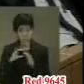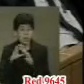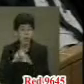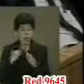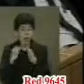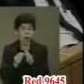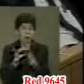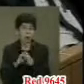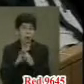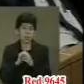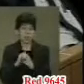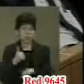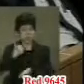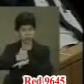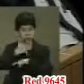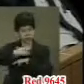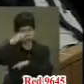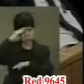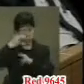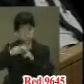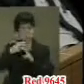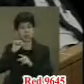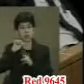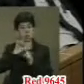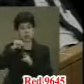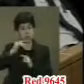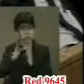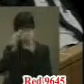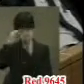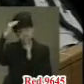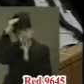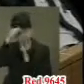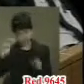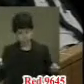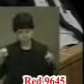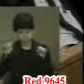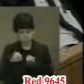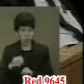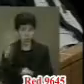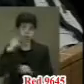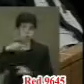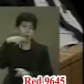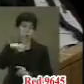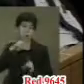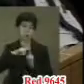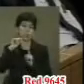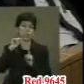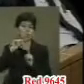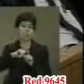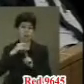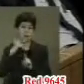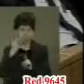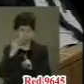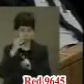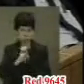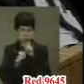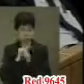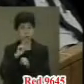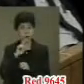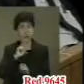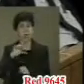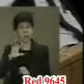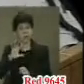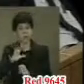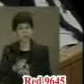ทานแก่พลเอกสุจินดาคราประยูนและพลตรีจำลองศรีเมืองเมื่อวันพุธที่20พฤษภาคม